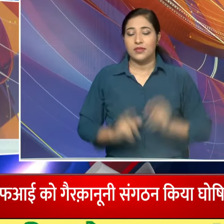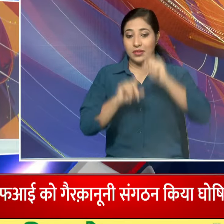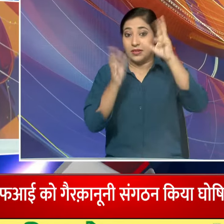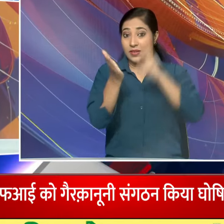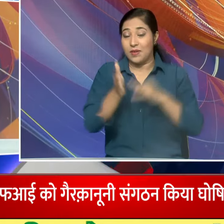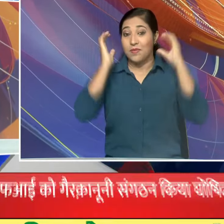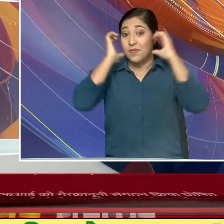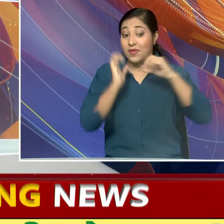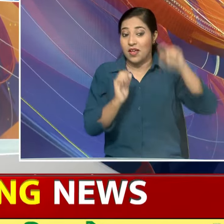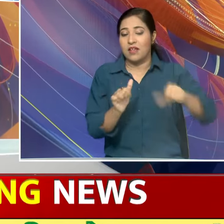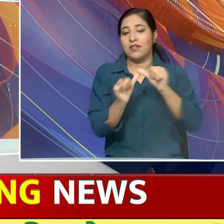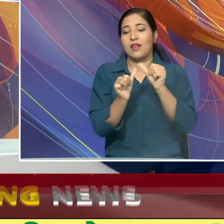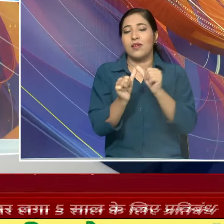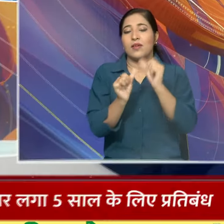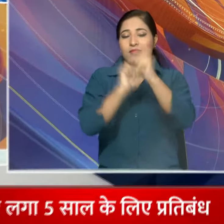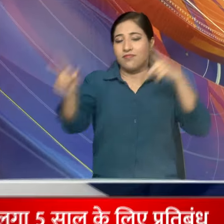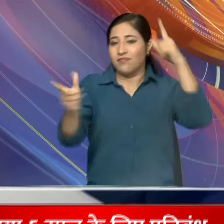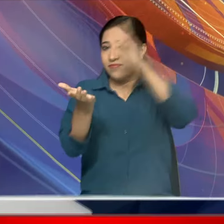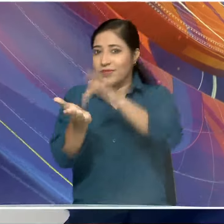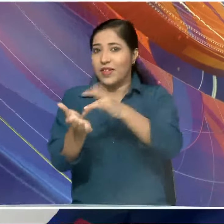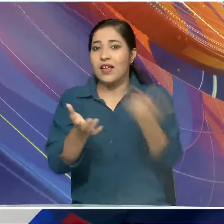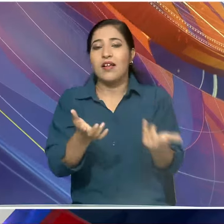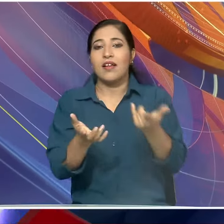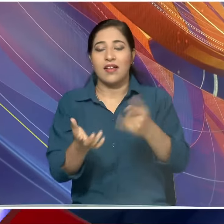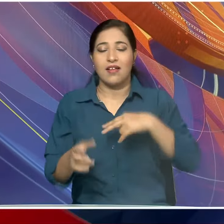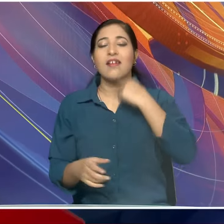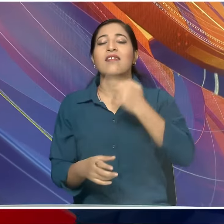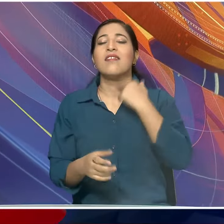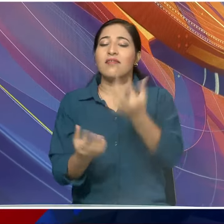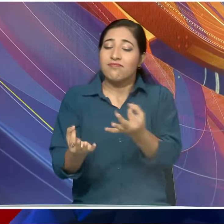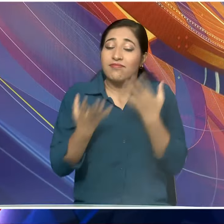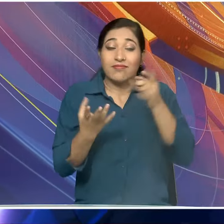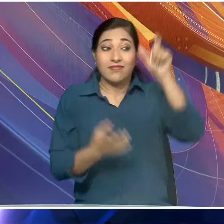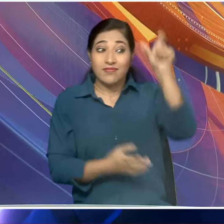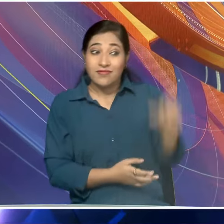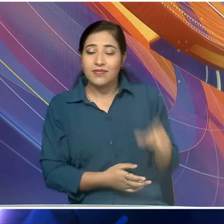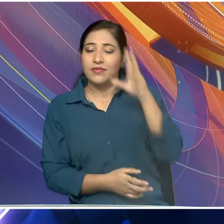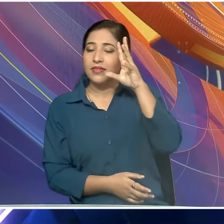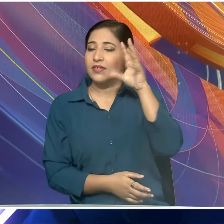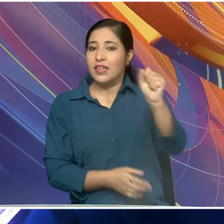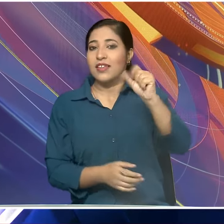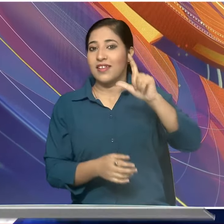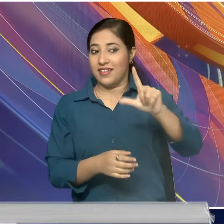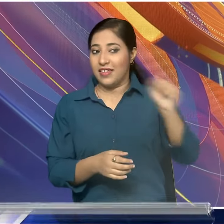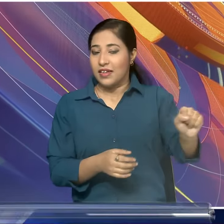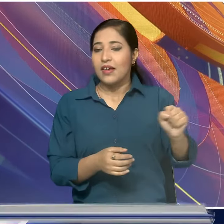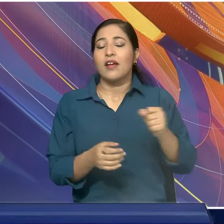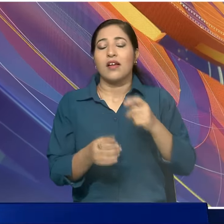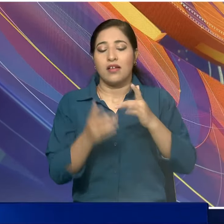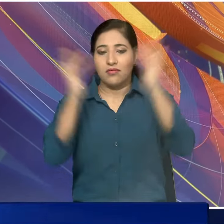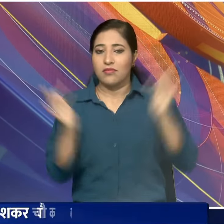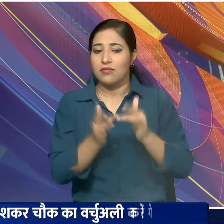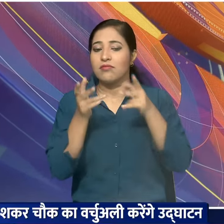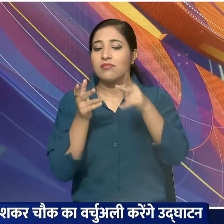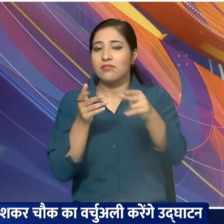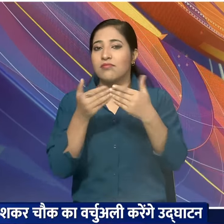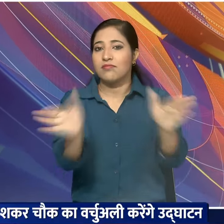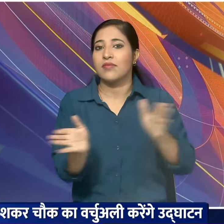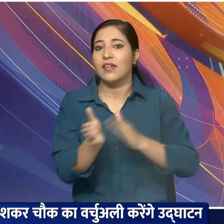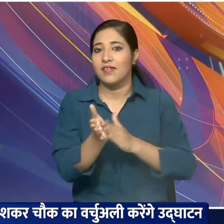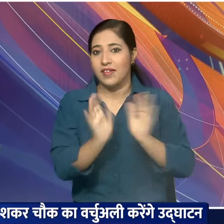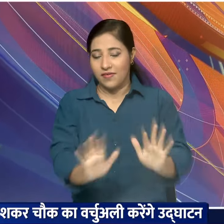प्रधानमंत्री नरेंद्र मोदी आज अयोध्या में स्वरों की मल्लिका लता मंगेशकर की स्मृति में एक चौक का वर्चुअल उद्घाटन करेंगे। सरयू